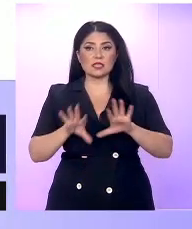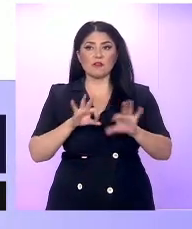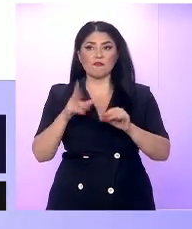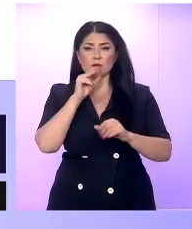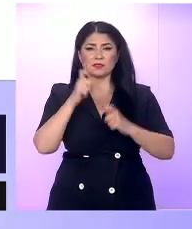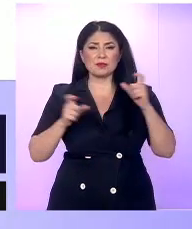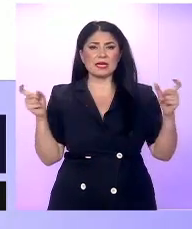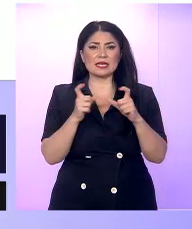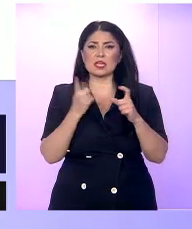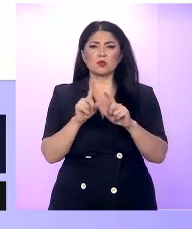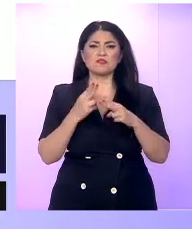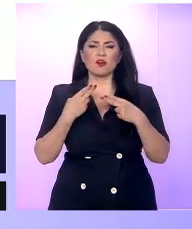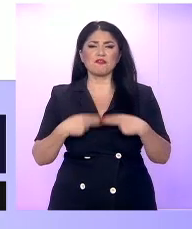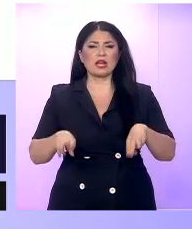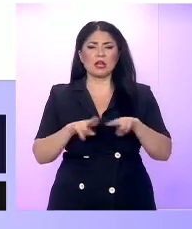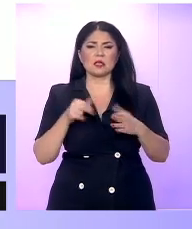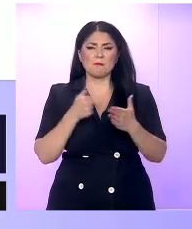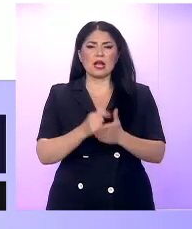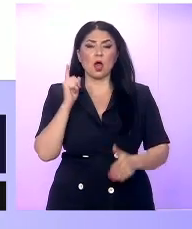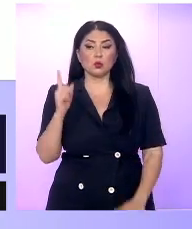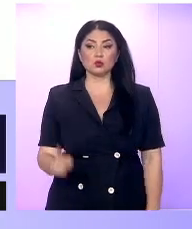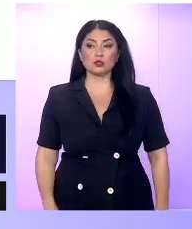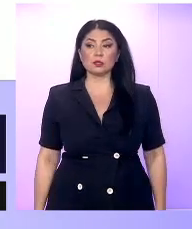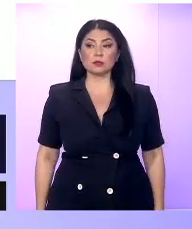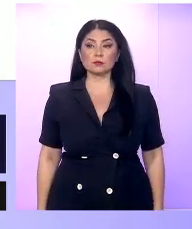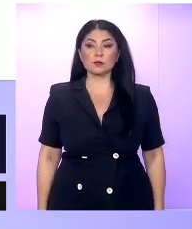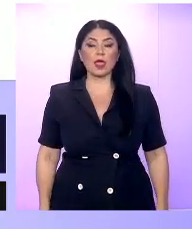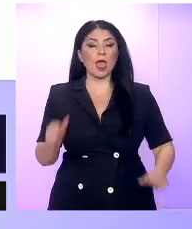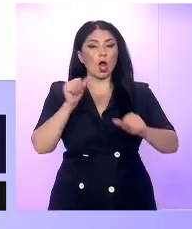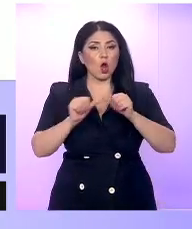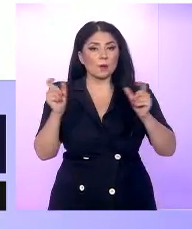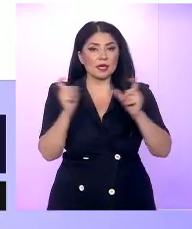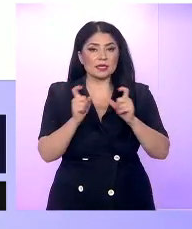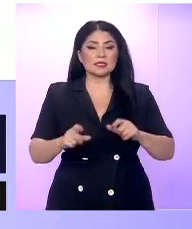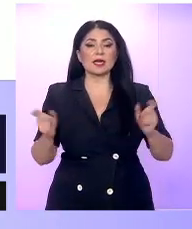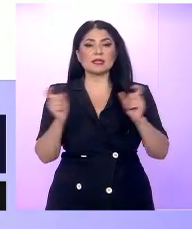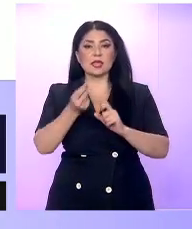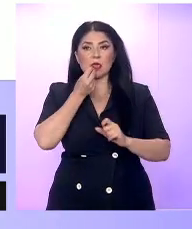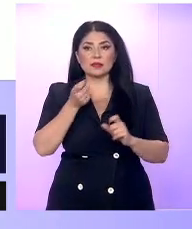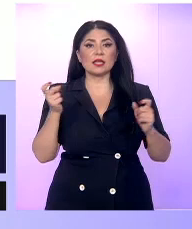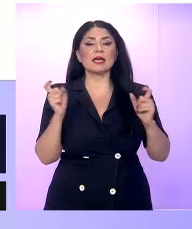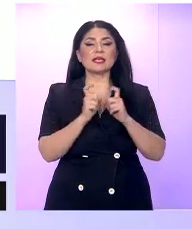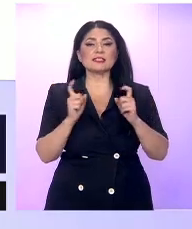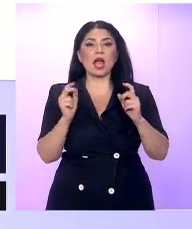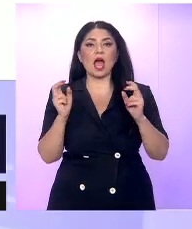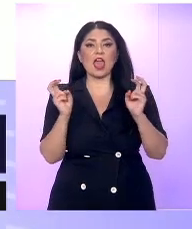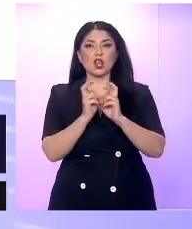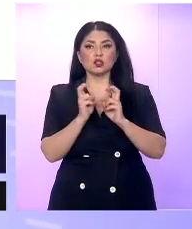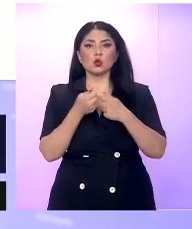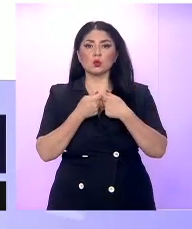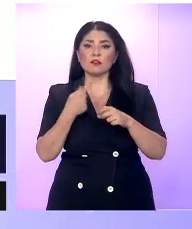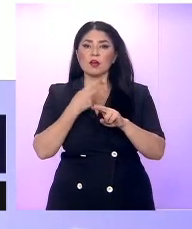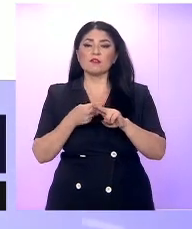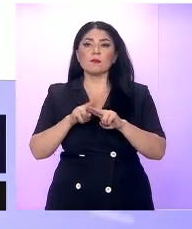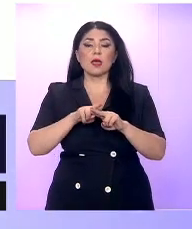crize care nu se vor termina până atunci. Criză economică, criza alimentelor, criză energetică, toate acestea se vor